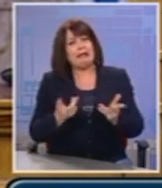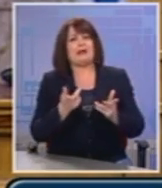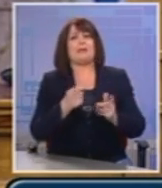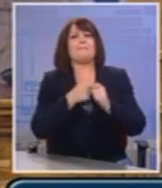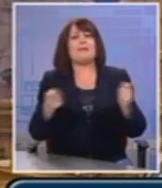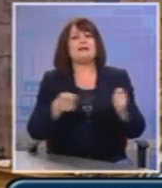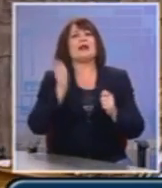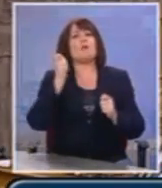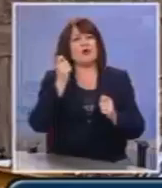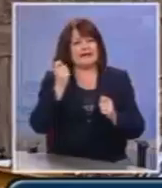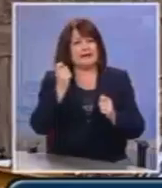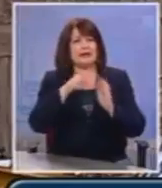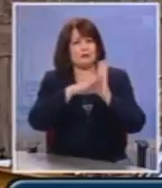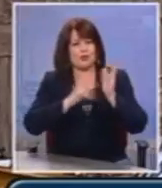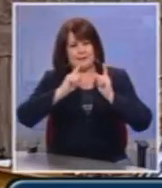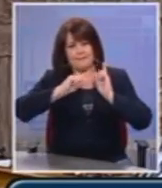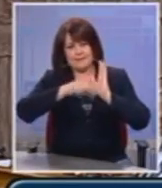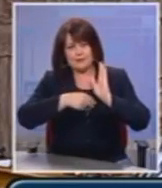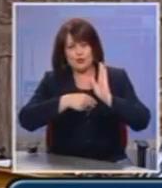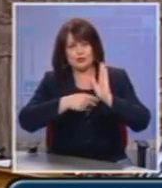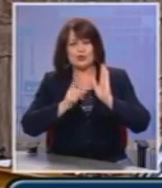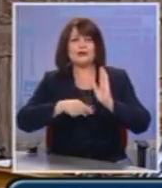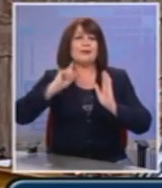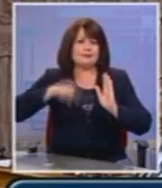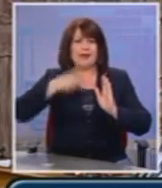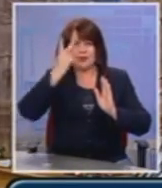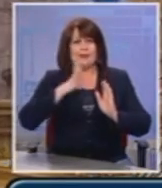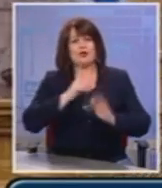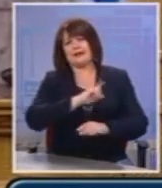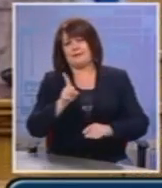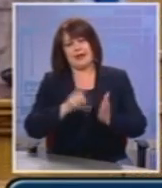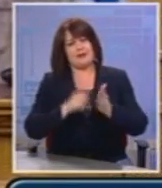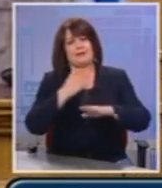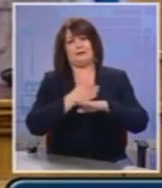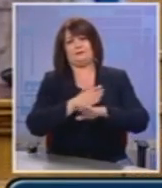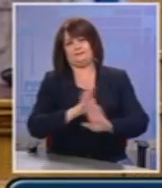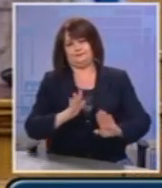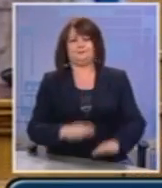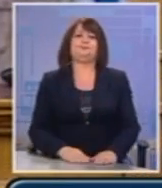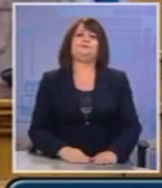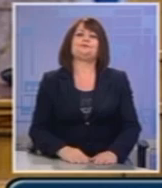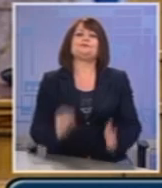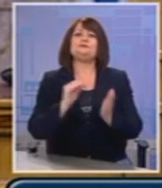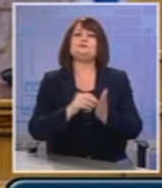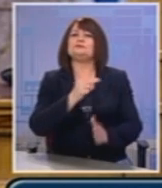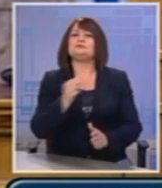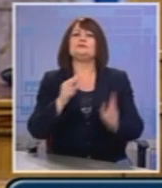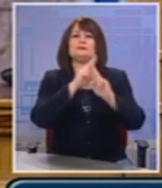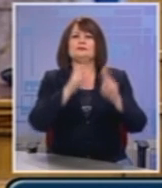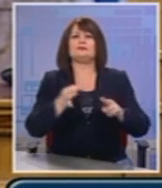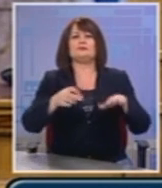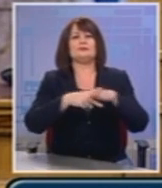πολιτικής με βάση το πρόγραμμα δεν θα παραβίαζε ανθρώπινα δικαιώματα ένα άλλο θέμα θα πρέπει επίσης φερ σε σχέση με το διεθνές